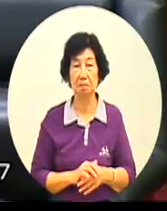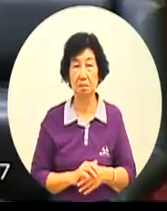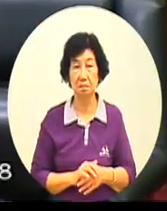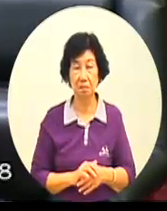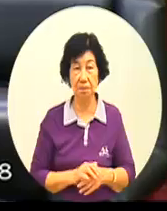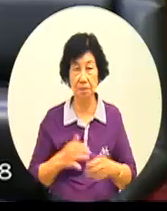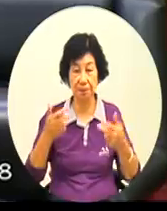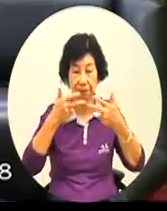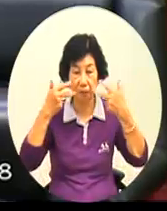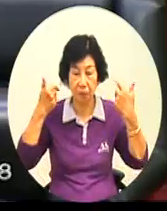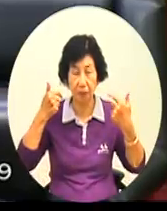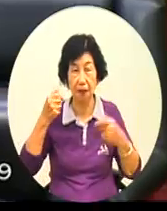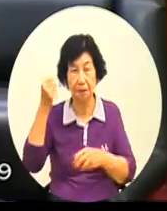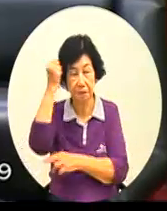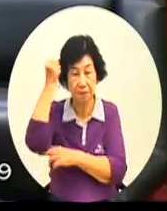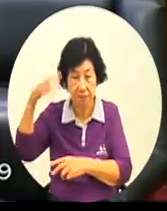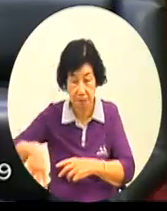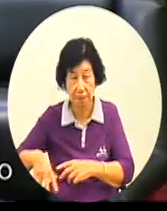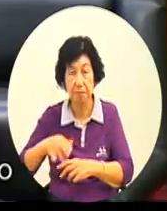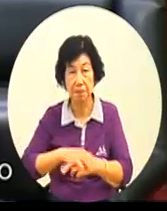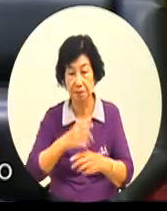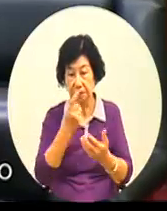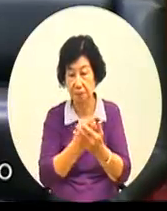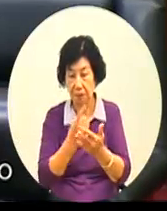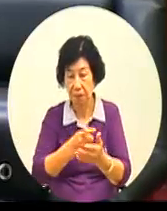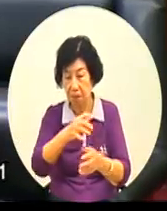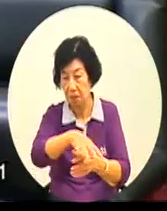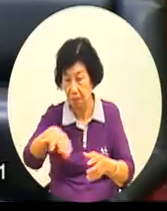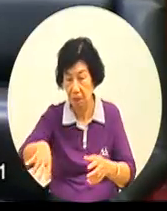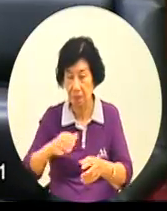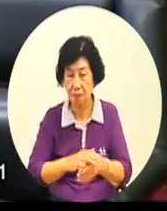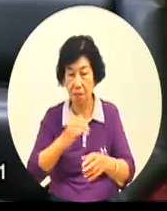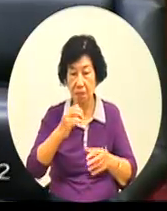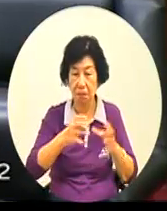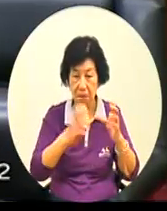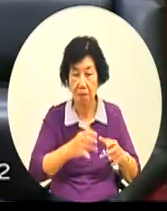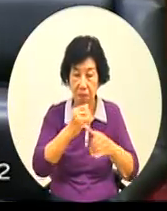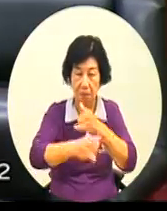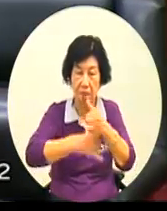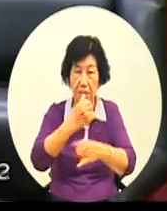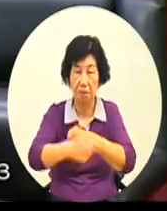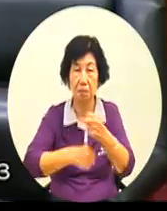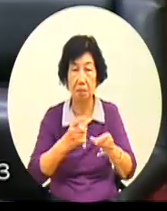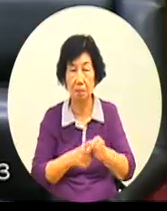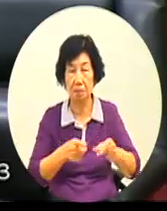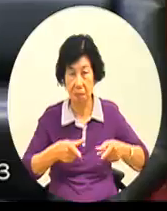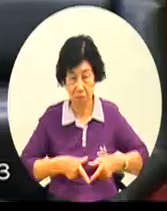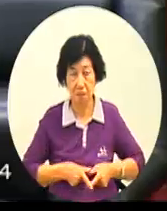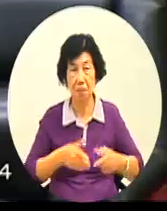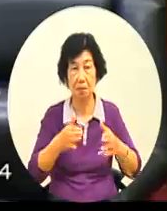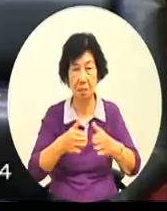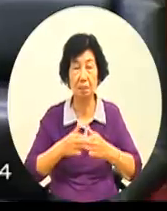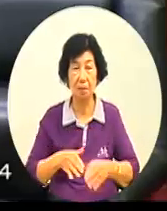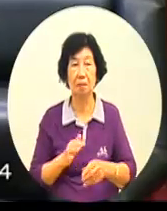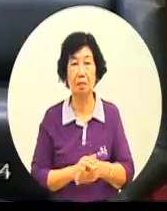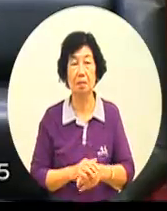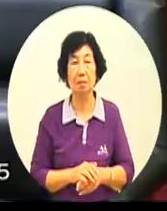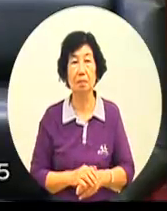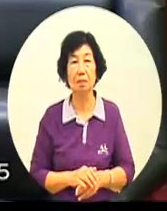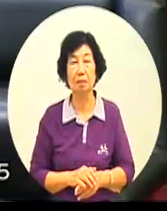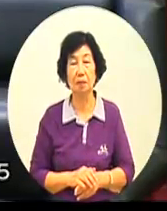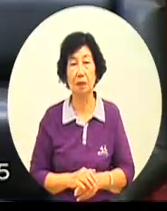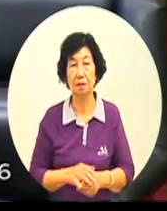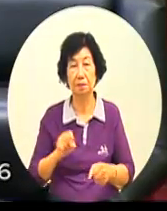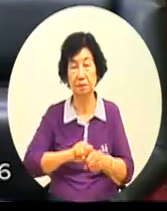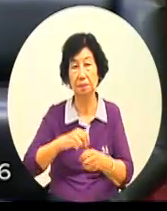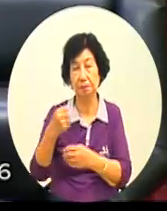每一个地方都有活动中心。那我们这个活动中心里面呢， 我们要的是增加各个加